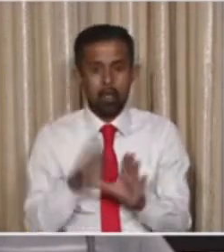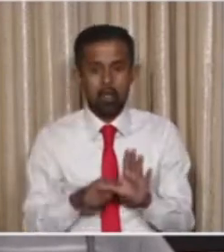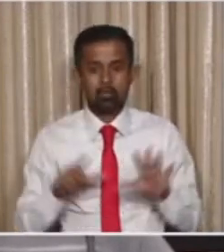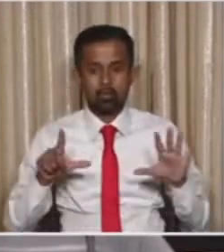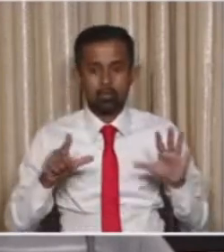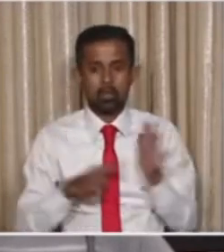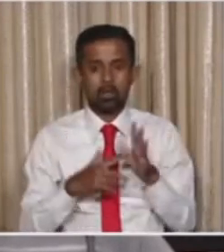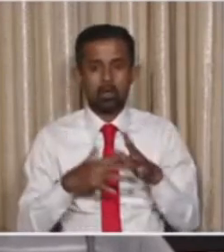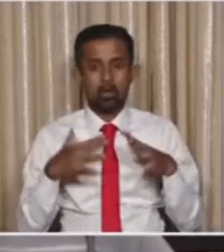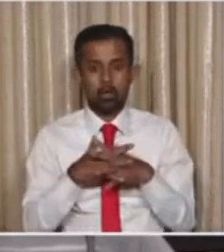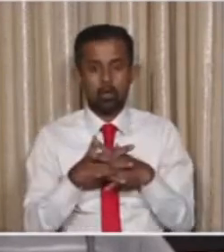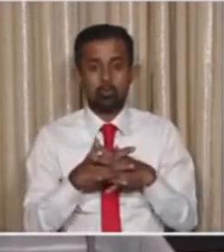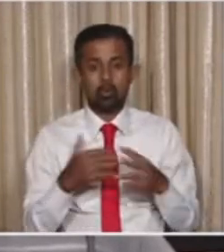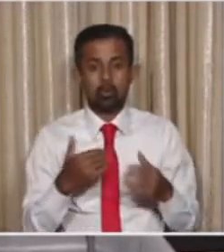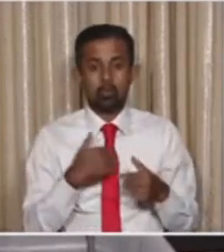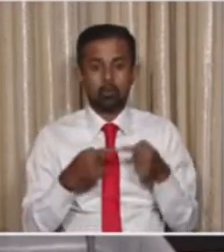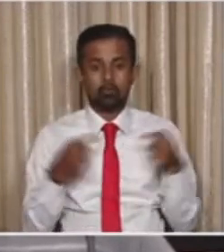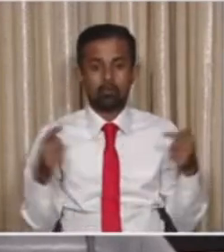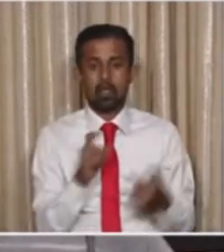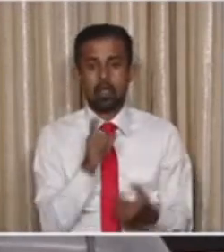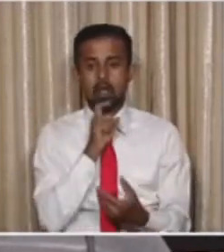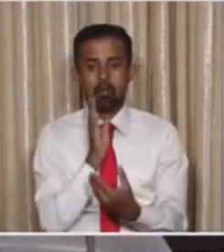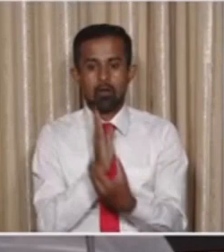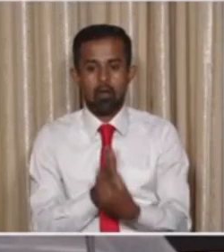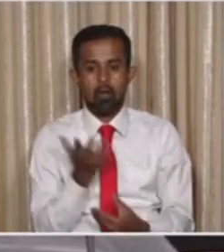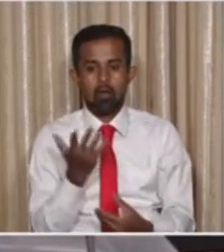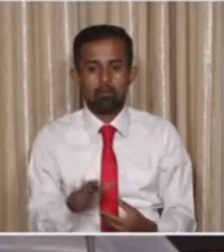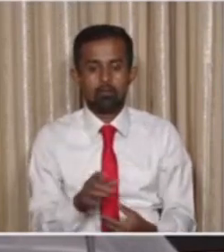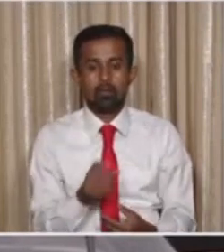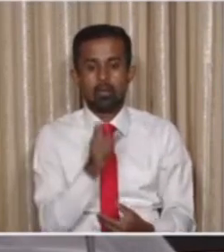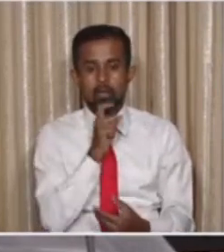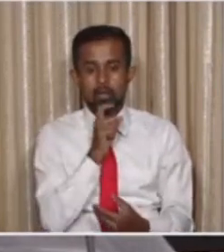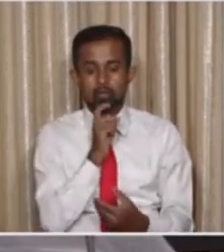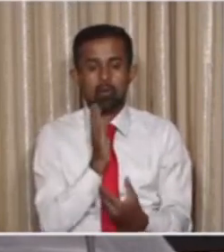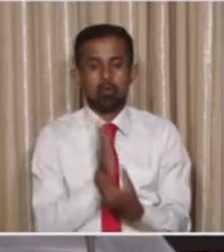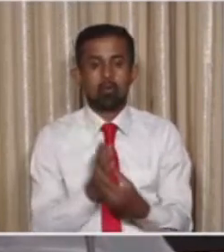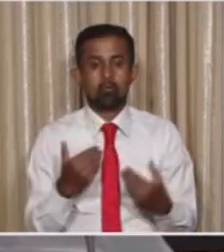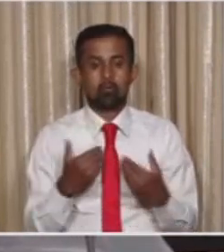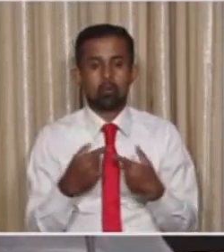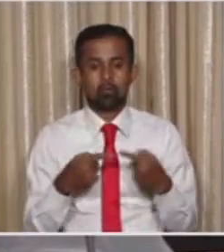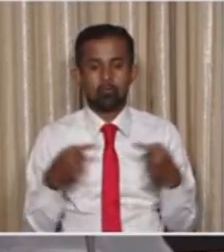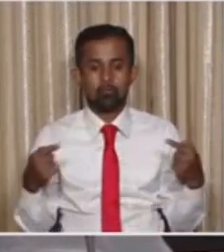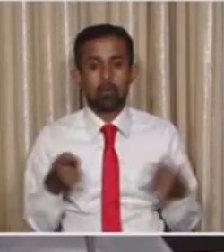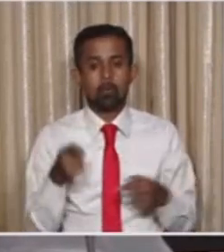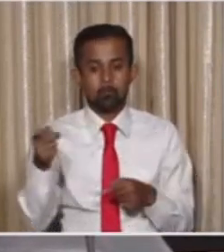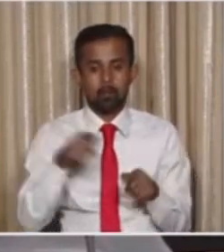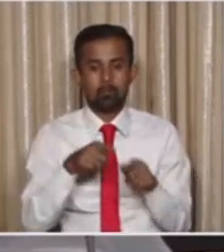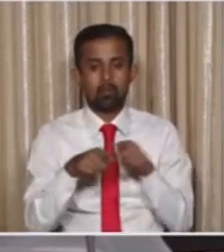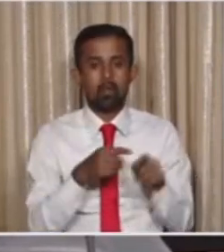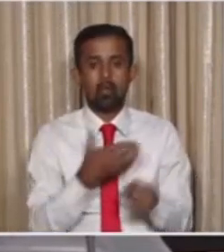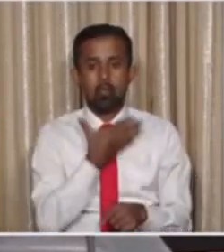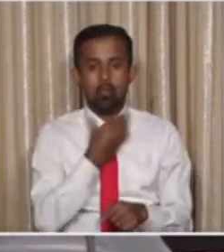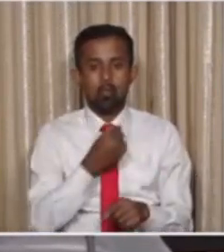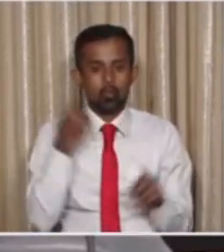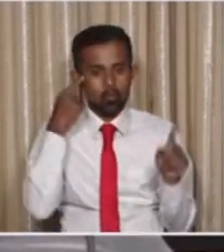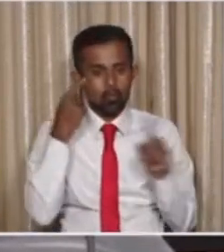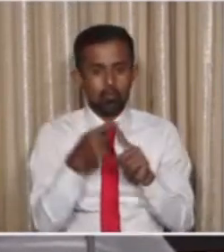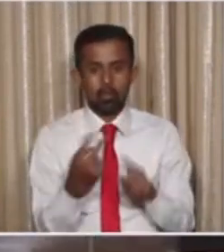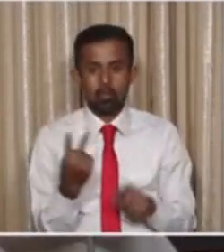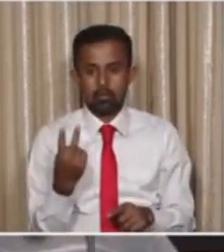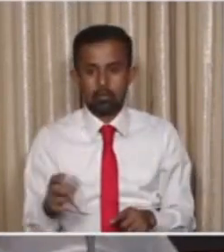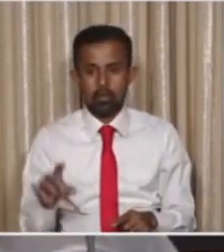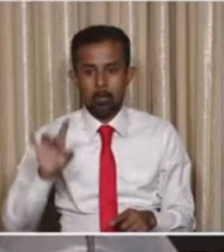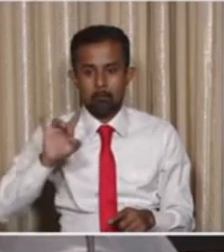නීතිපති දෙපාර්තමේන්තුව මට විරුද්ධ නඩු කිව්වා. මම නඩු කිය ගීටි ඒ නඩු කිව්වත් මේ වගේම බොරුව සම්බන්ධයෙන්